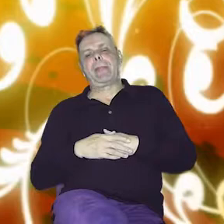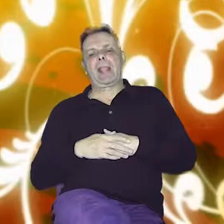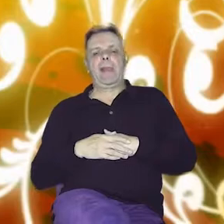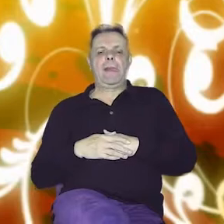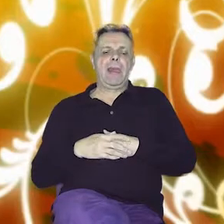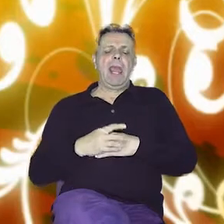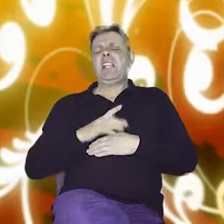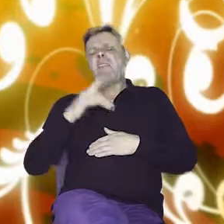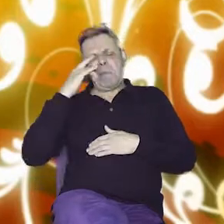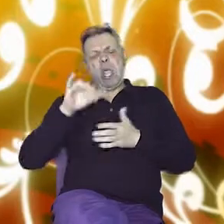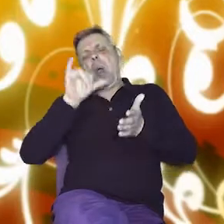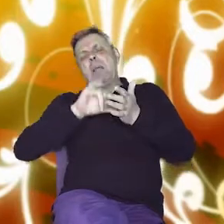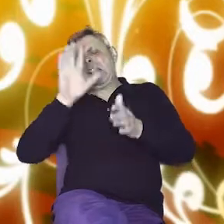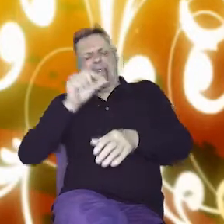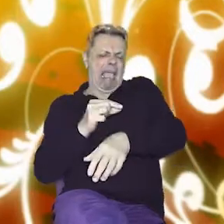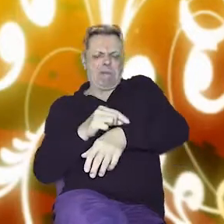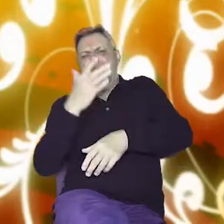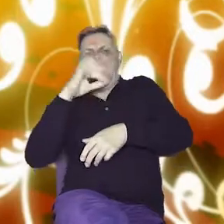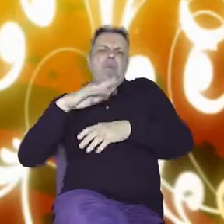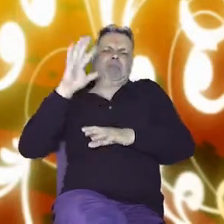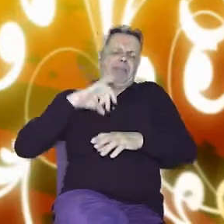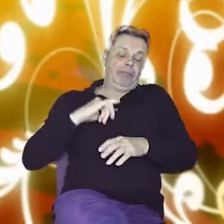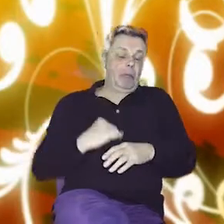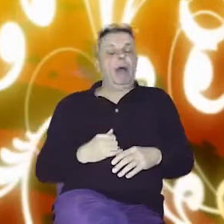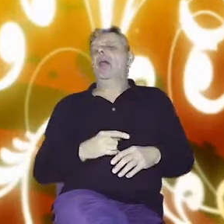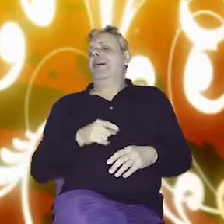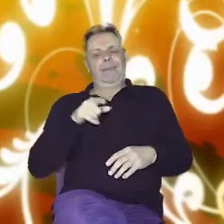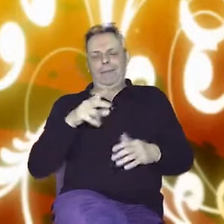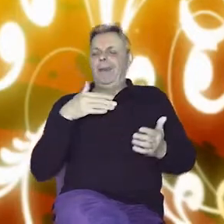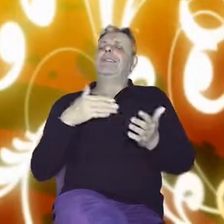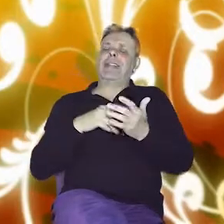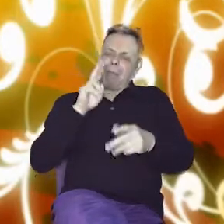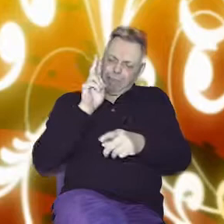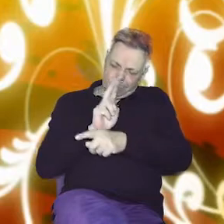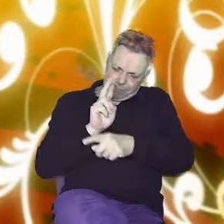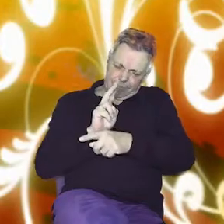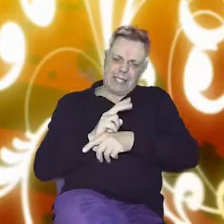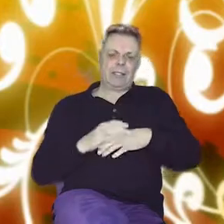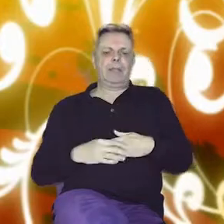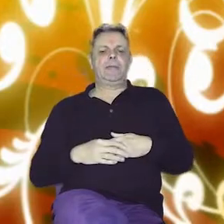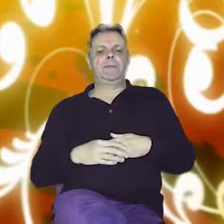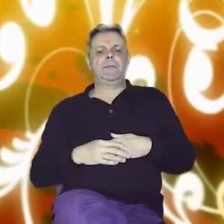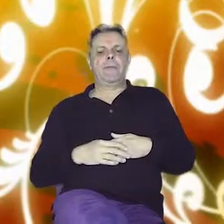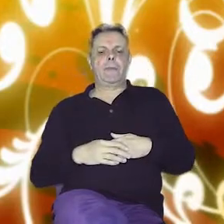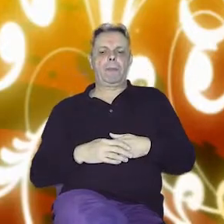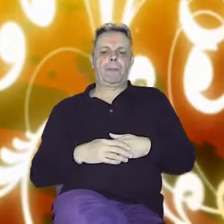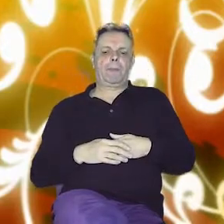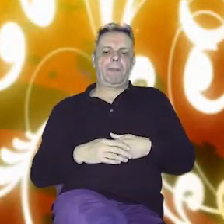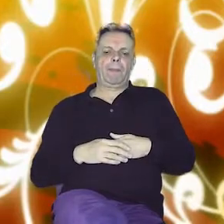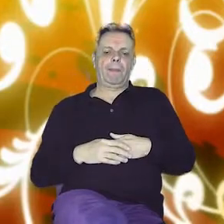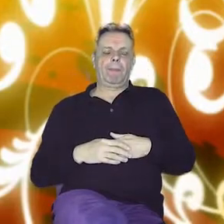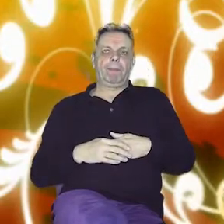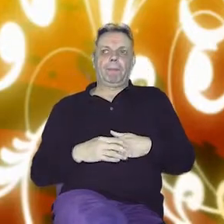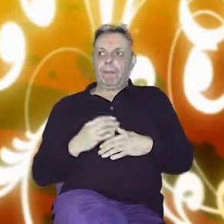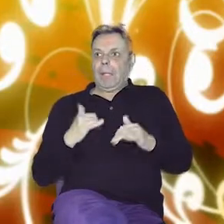gdje se rana razvije, a niko je ne tretira kako treba. To je rez malo, pa maži bepantenom, pa će proći, ali to ne prolazi